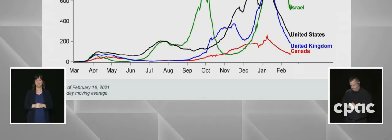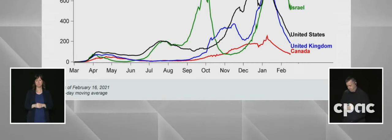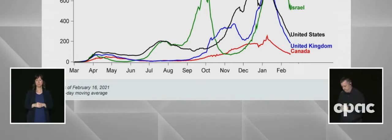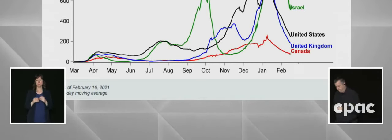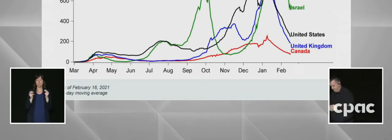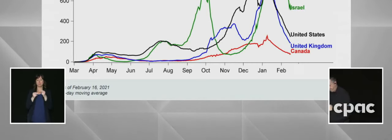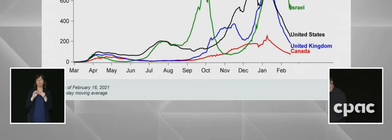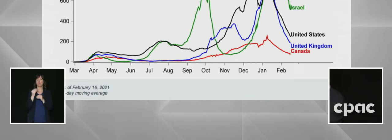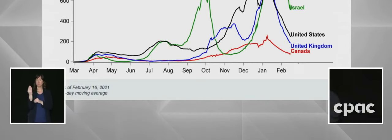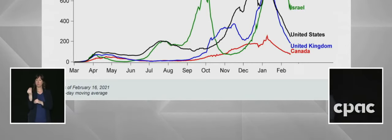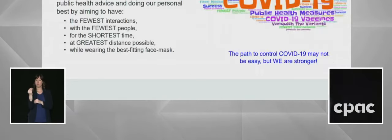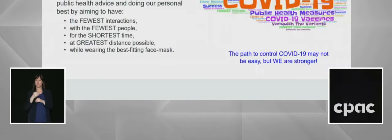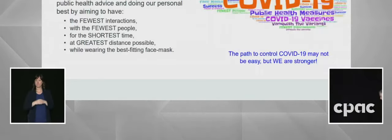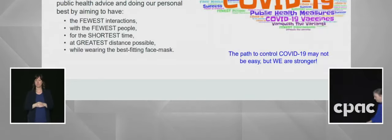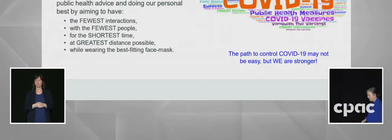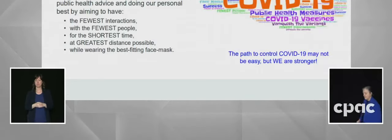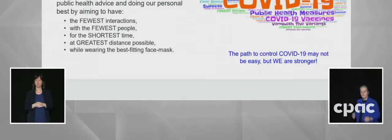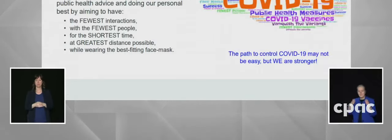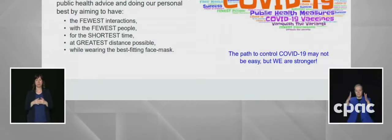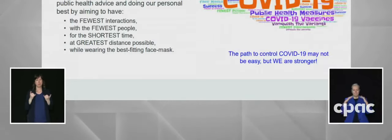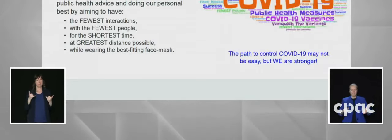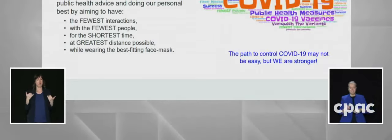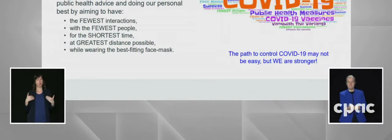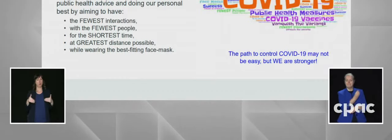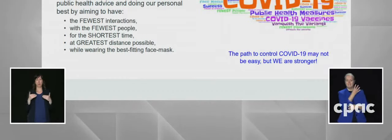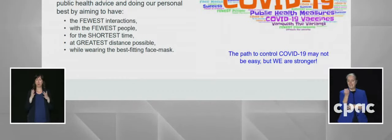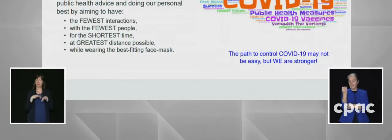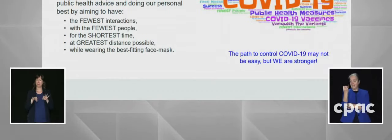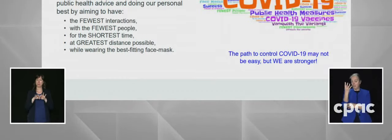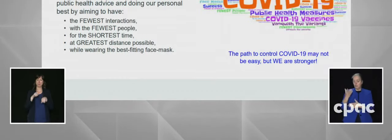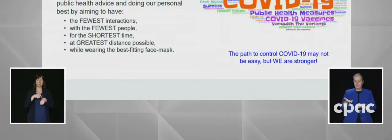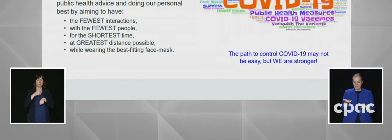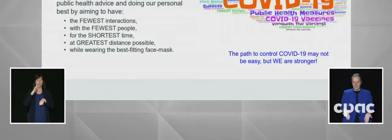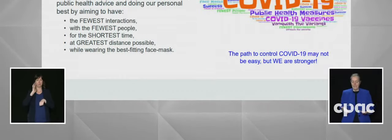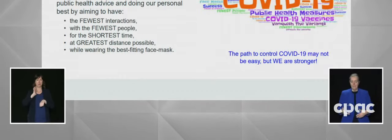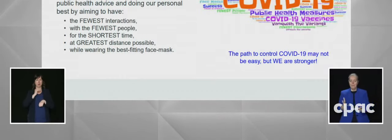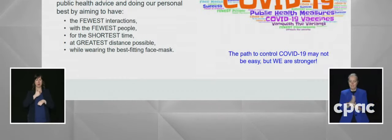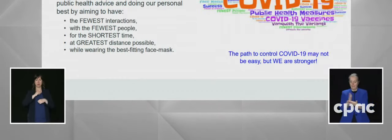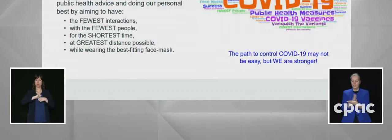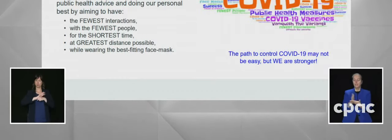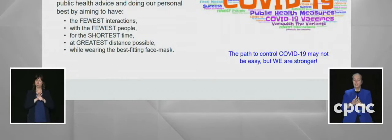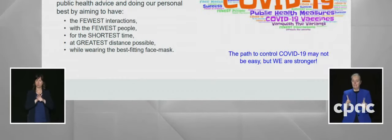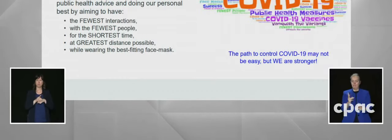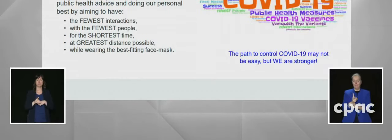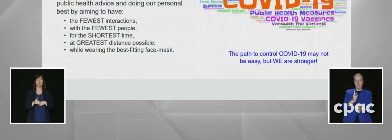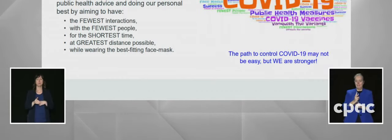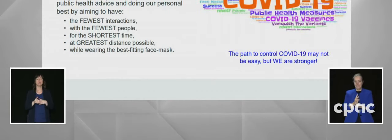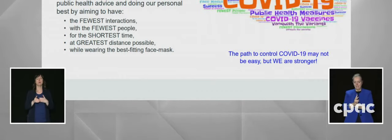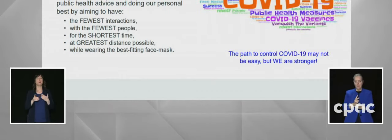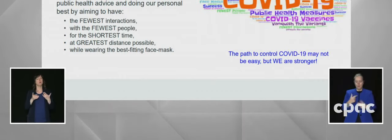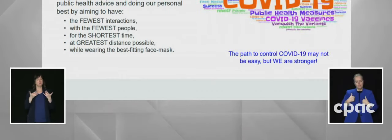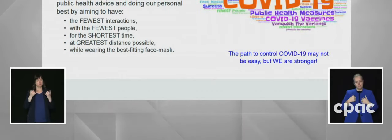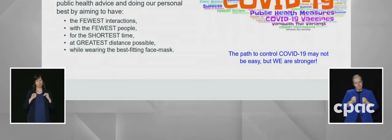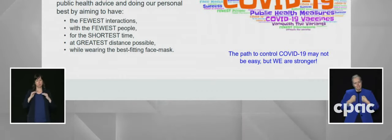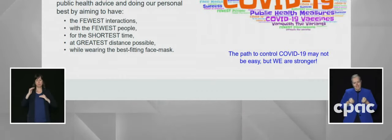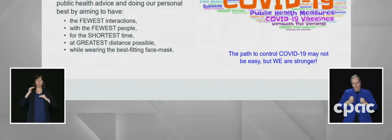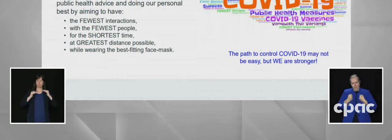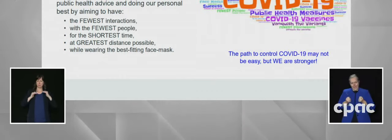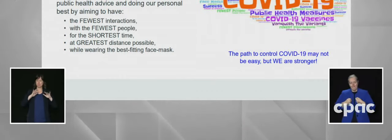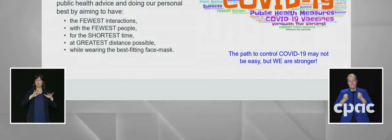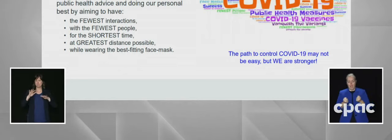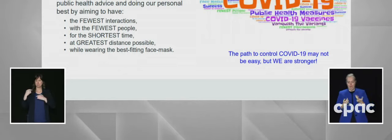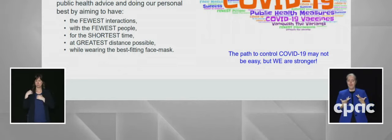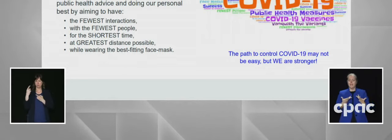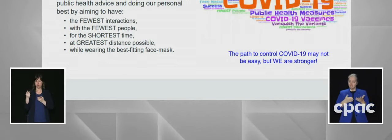Slide 14. We are at a critical point in the pandemic, and our efforts have begun to tip the balance in our favor,